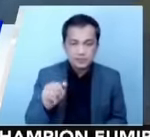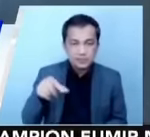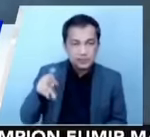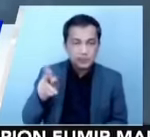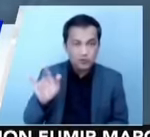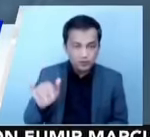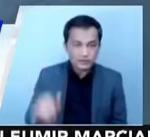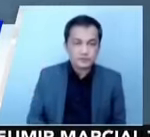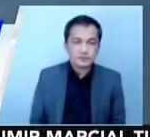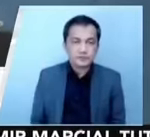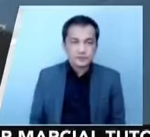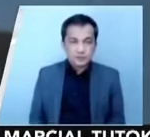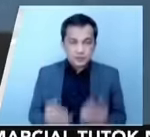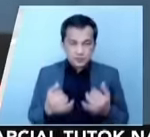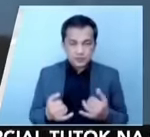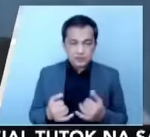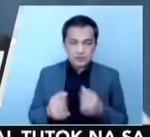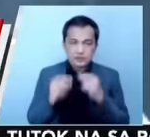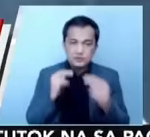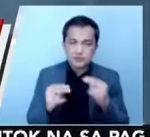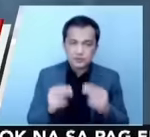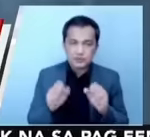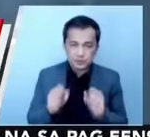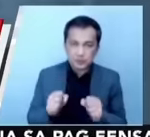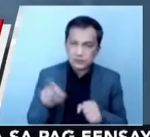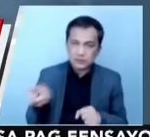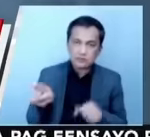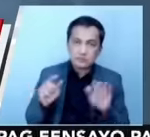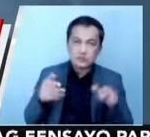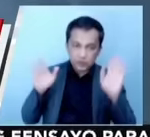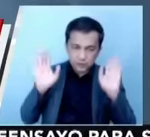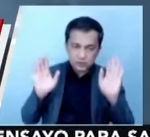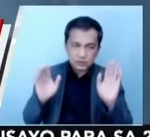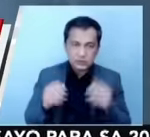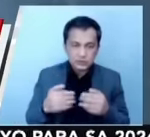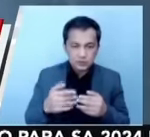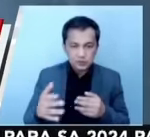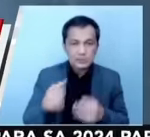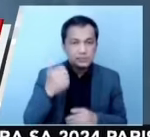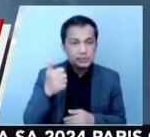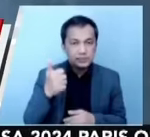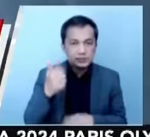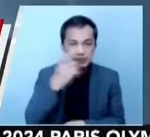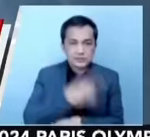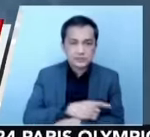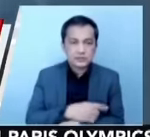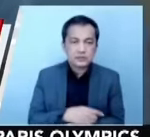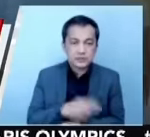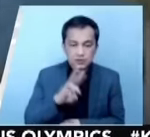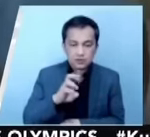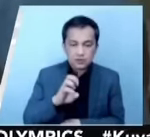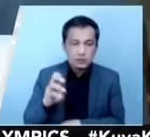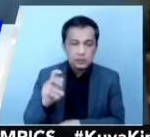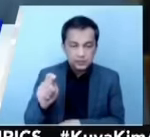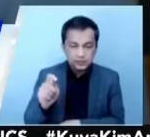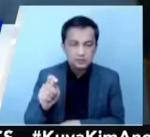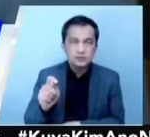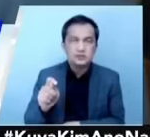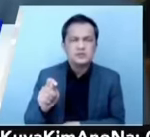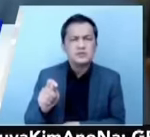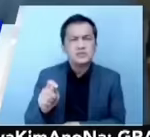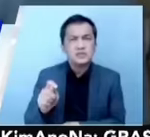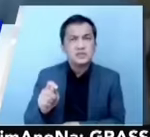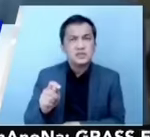Right now, we're still negotiating kung pwede siyang mag-surrender. Within 10 days, no? Kasi the warrant of arrest has 10